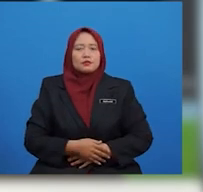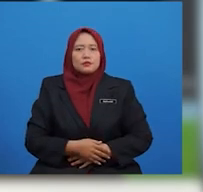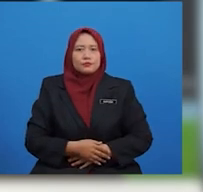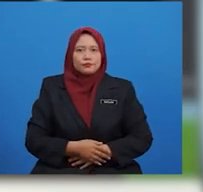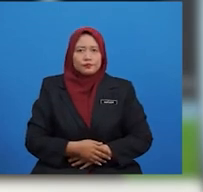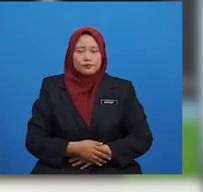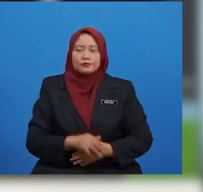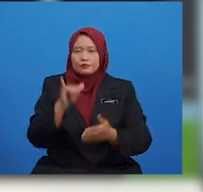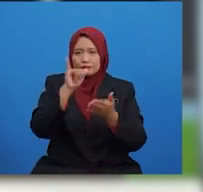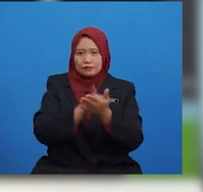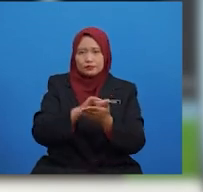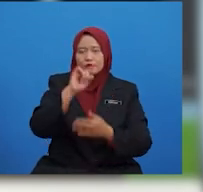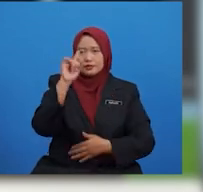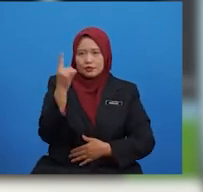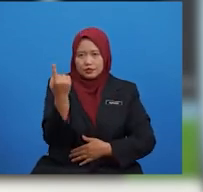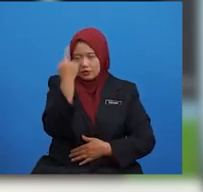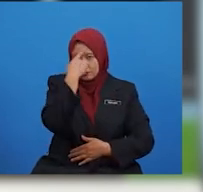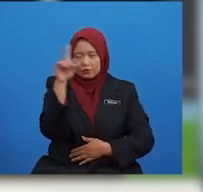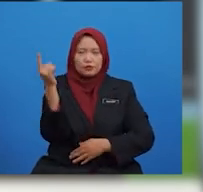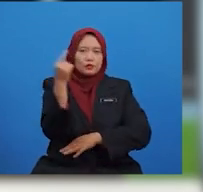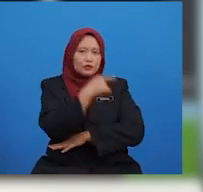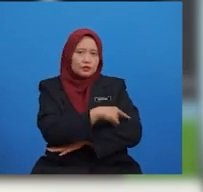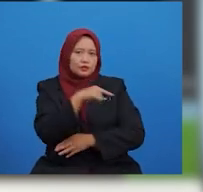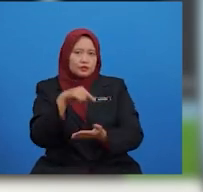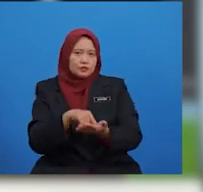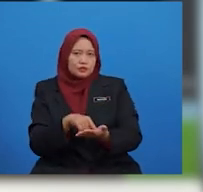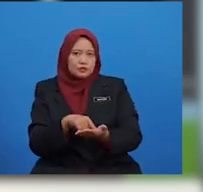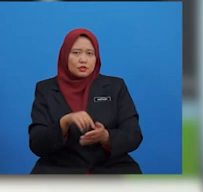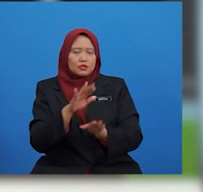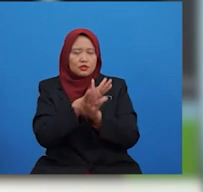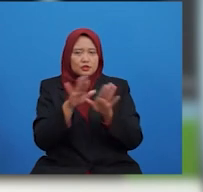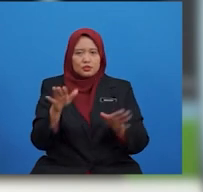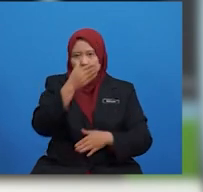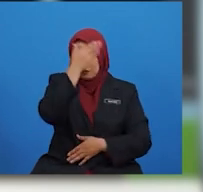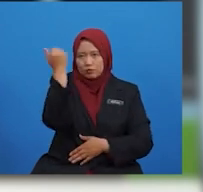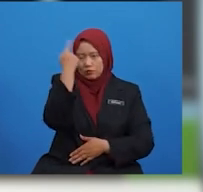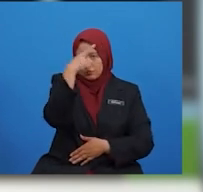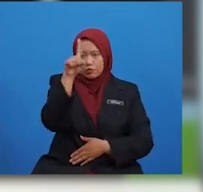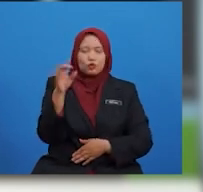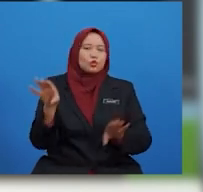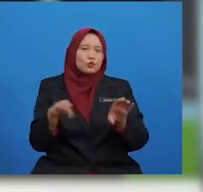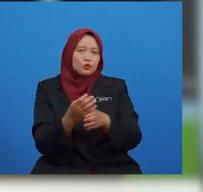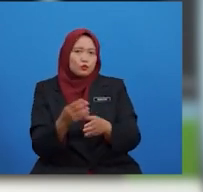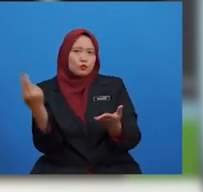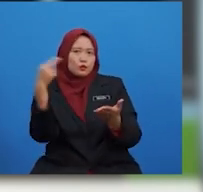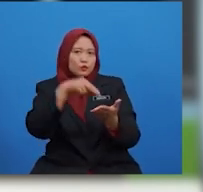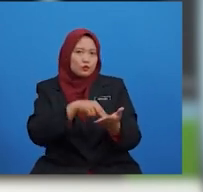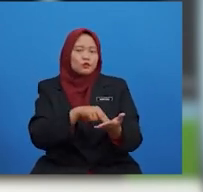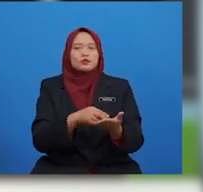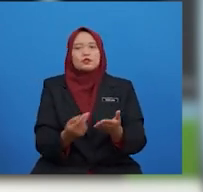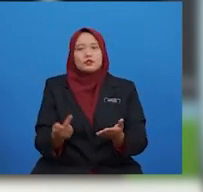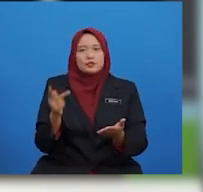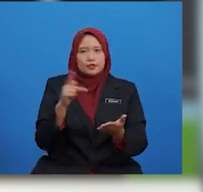Sekian sahaja untuk kali ini. Jangan lupa untuk terus membuat ulang kaji di rumah